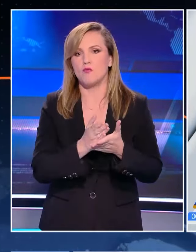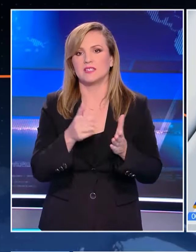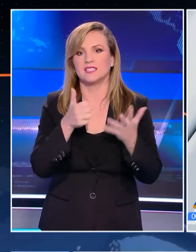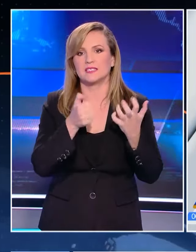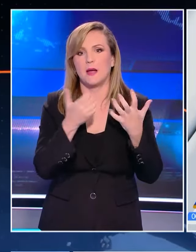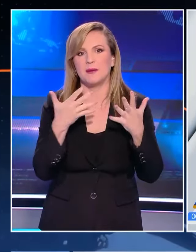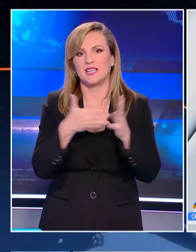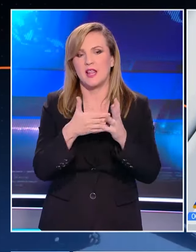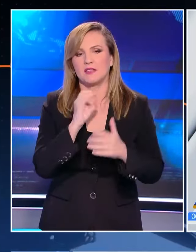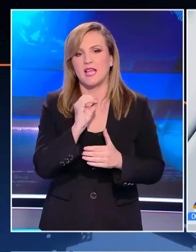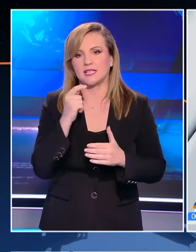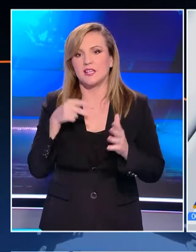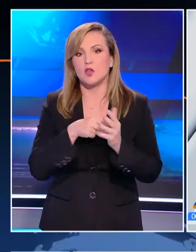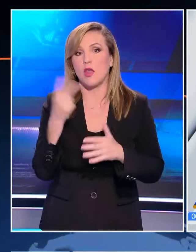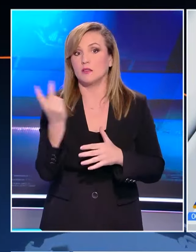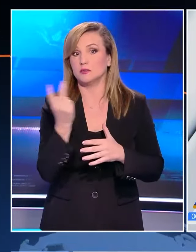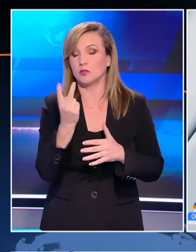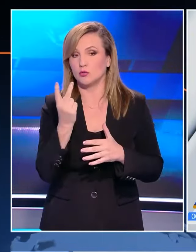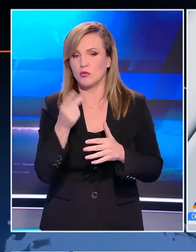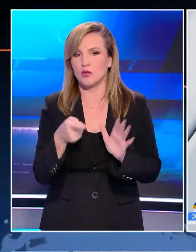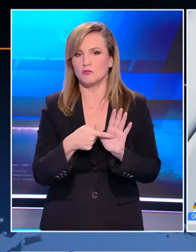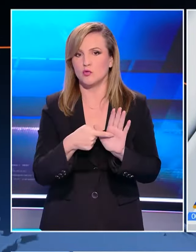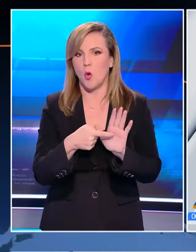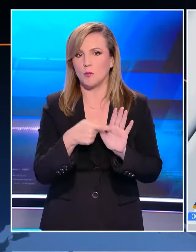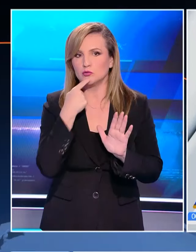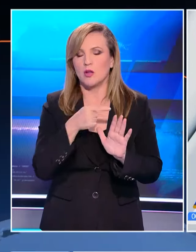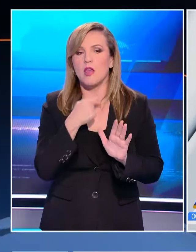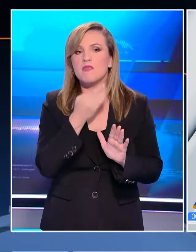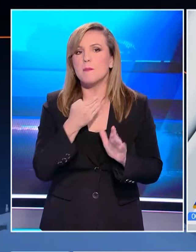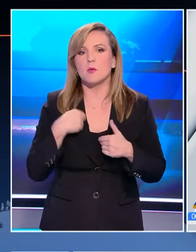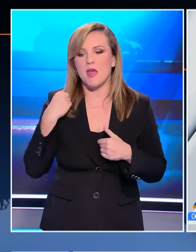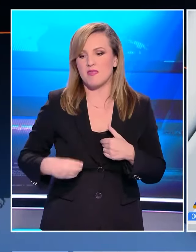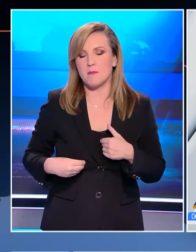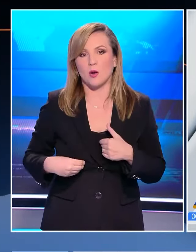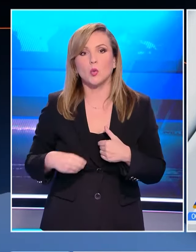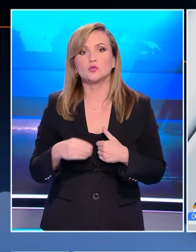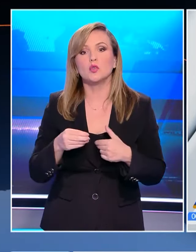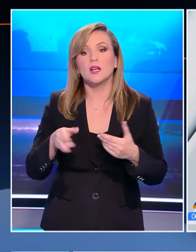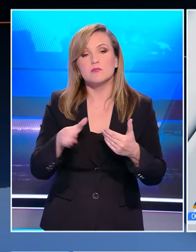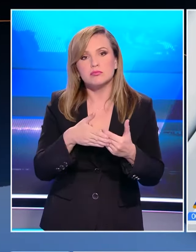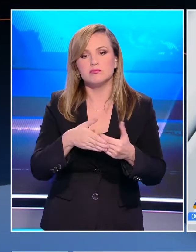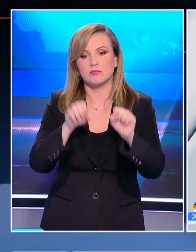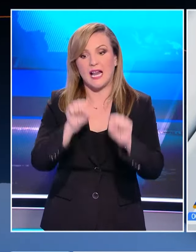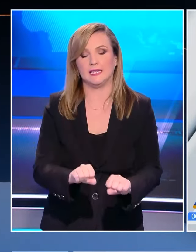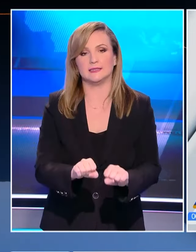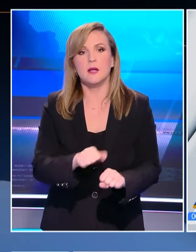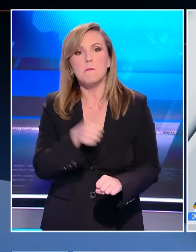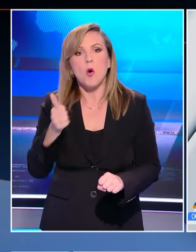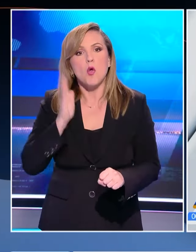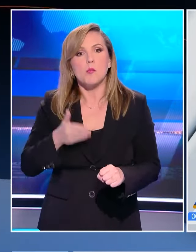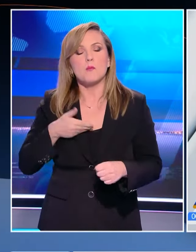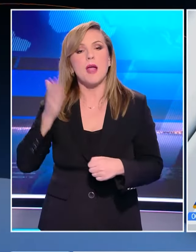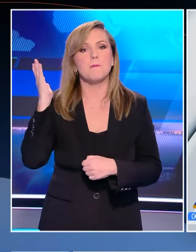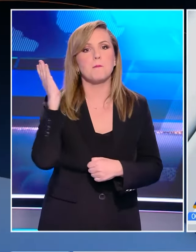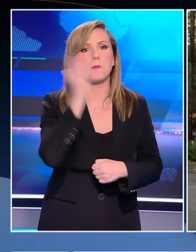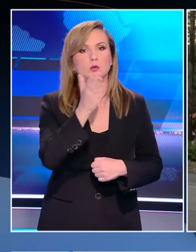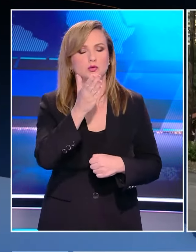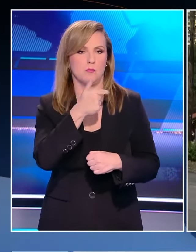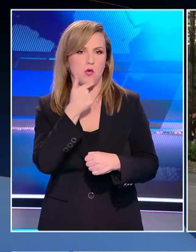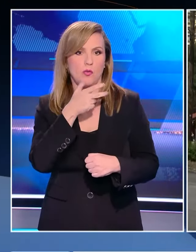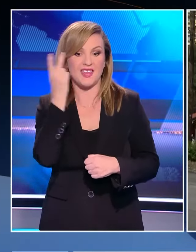65006 τον έκτου του 22 δεν μπορεί να το κλείσει. Το μόνο που έχει δικαίωμα να κάνει να επιβάλλει είναι να επιβάλλει πρόστιμο. Μόνο